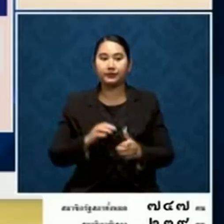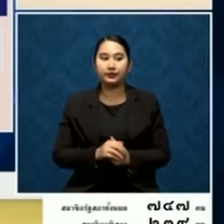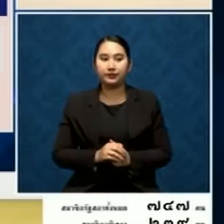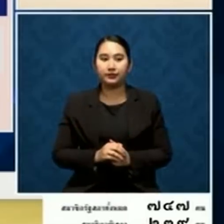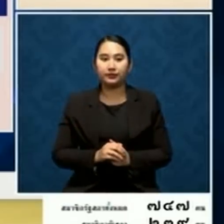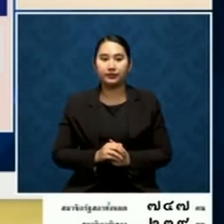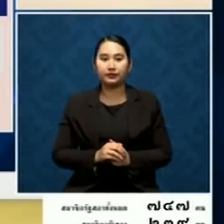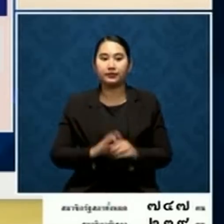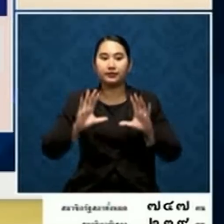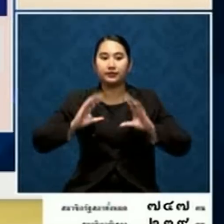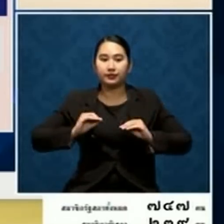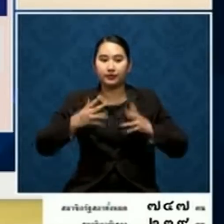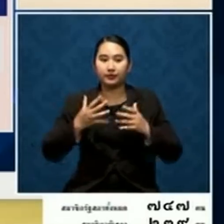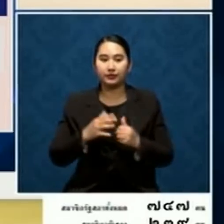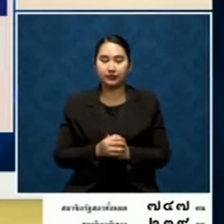ท ์ไม่เห็นชอบค่ะ